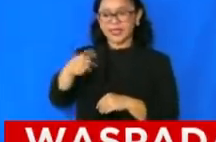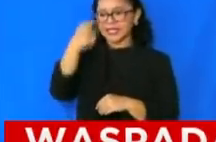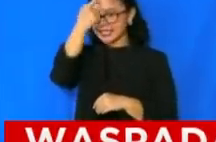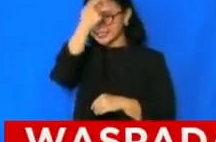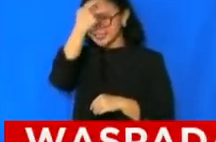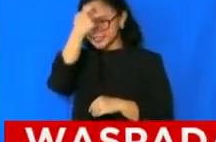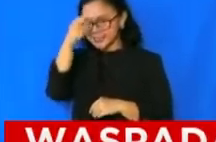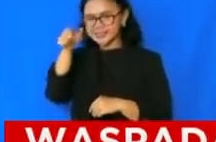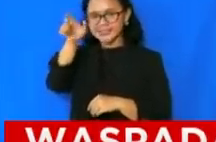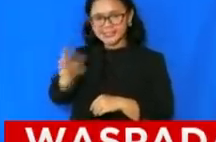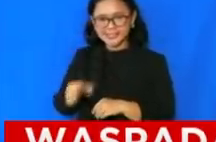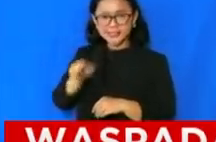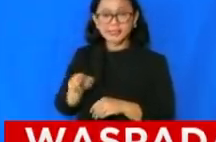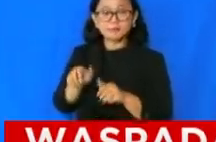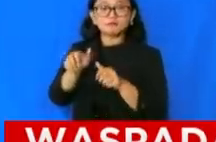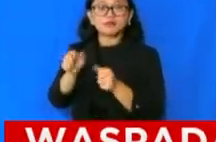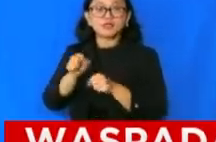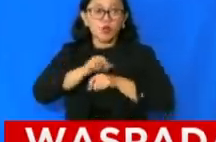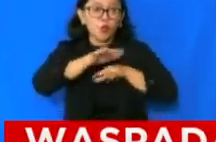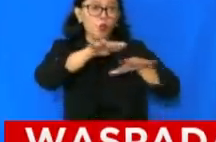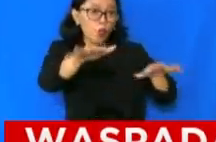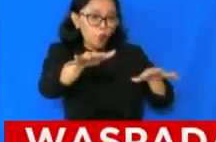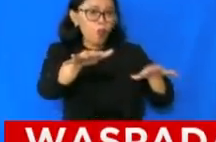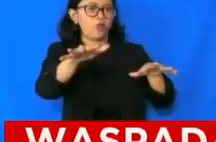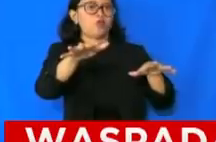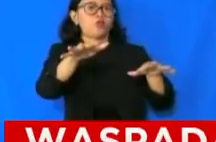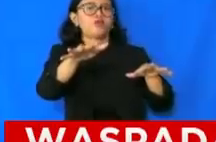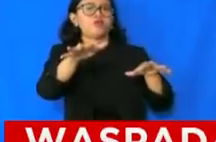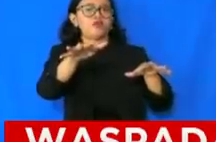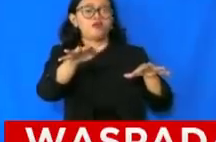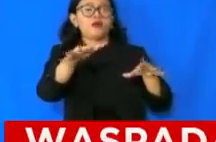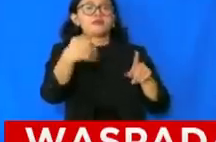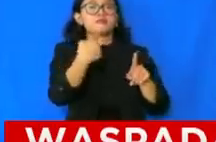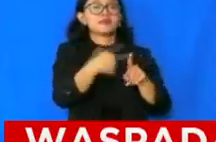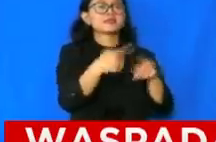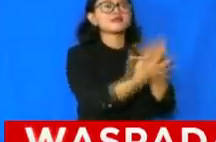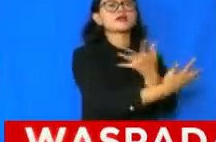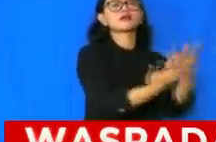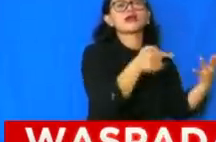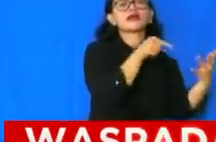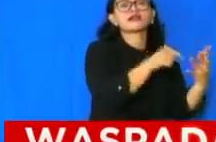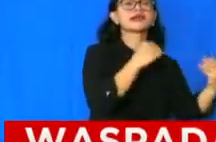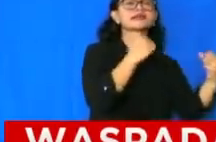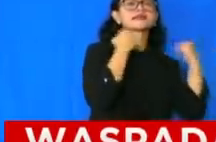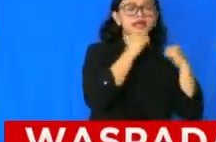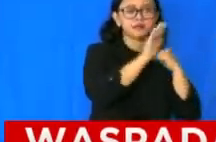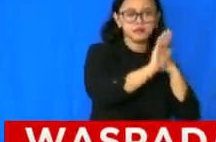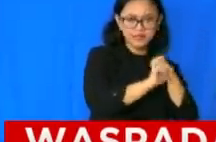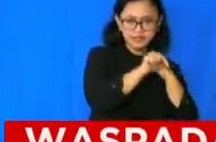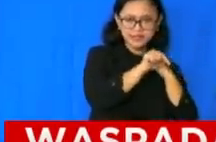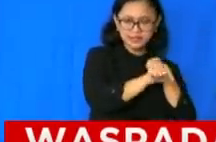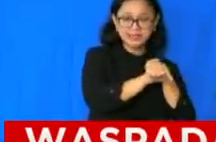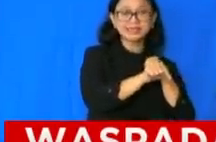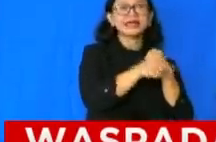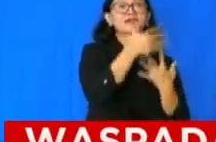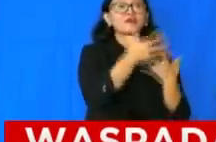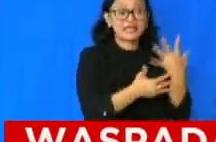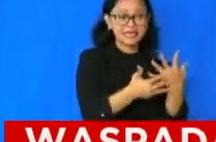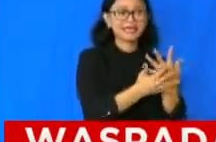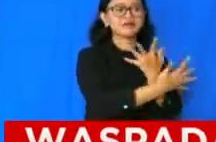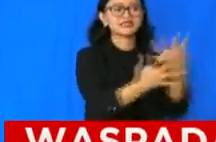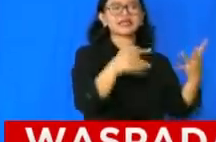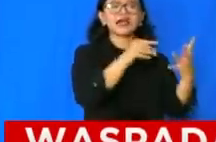penyakitnya faktor manusia yang membawa ini dengan masyarakat sekitarnya yang kita yakini rentan